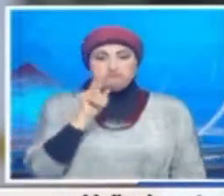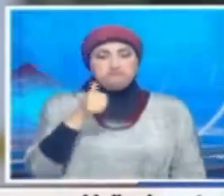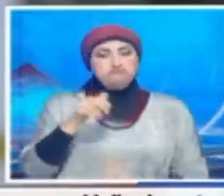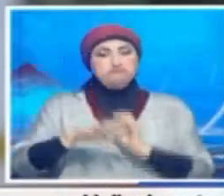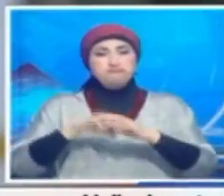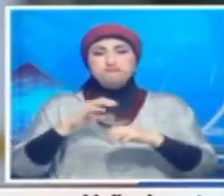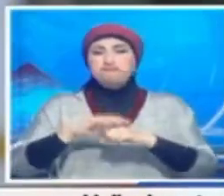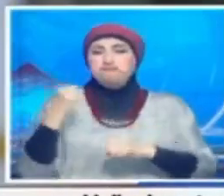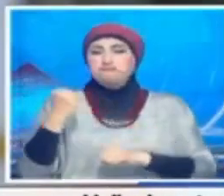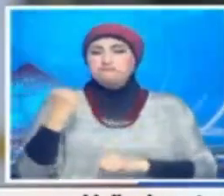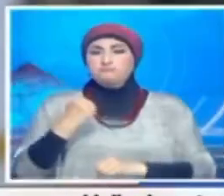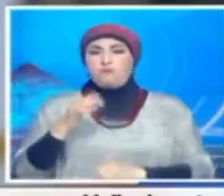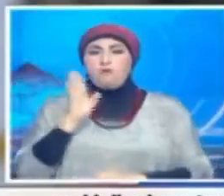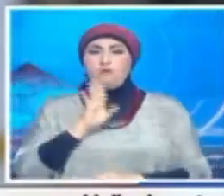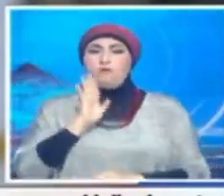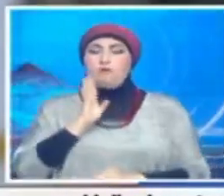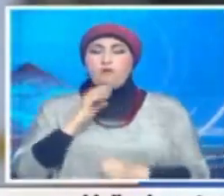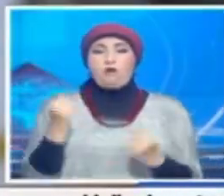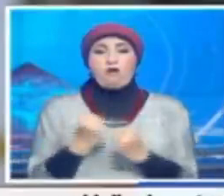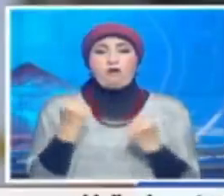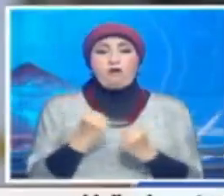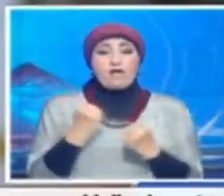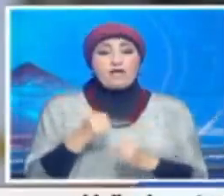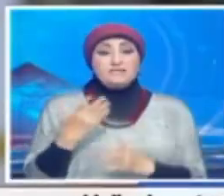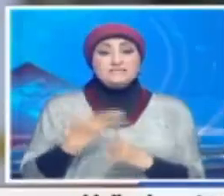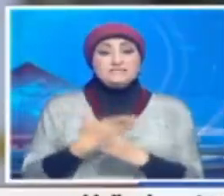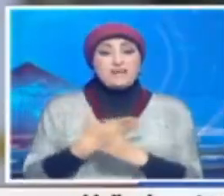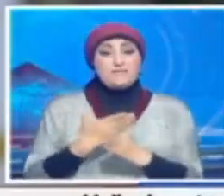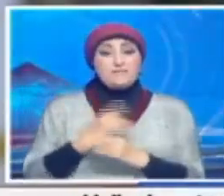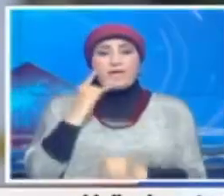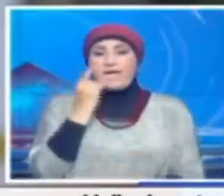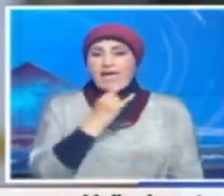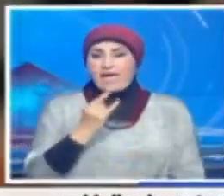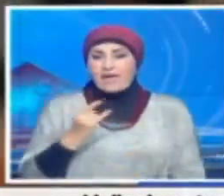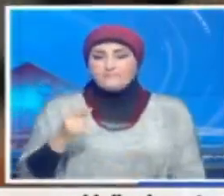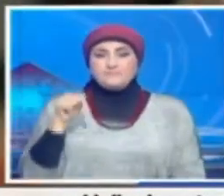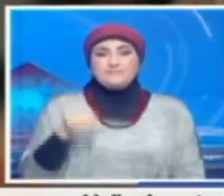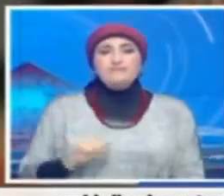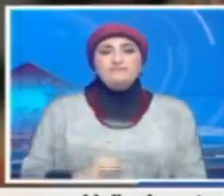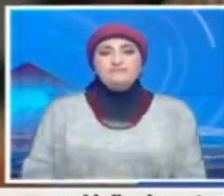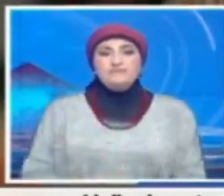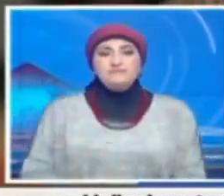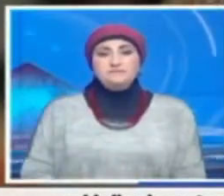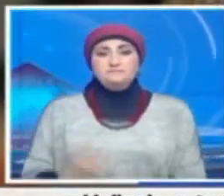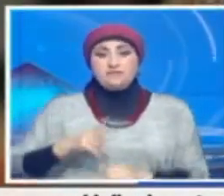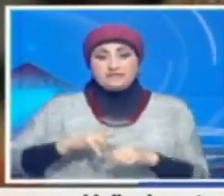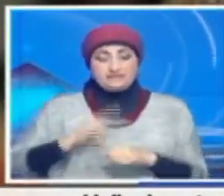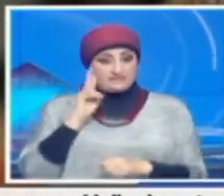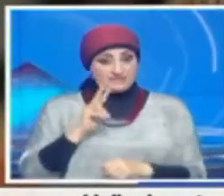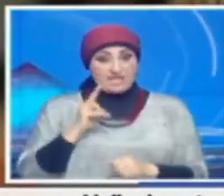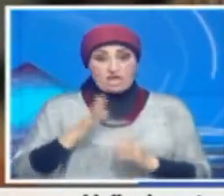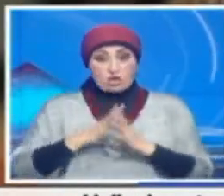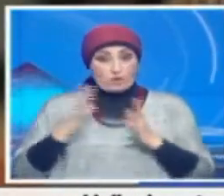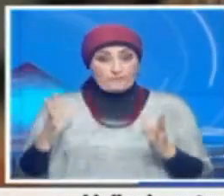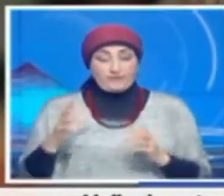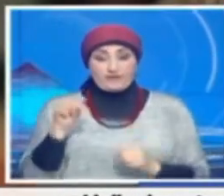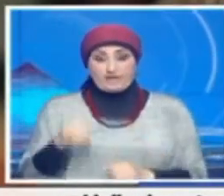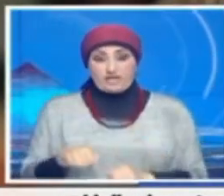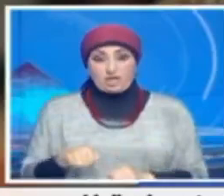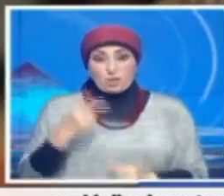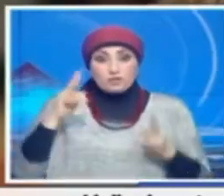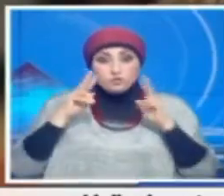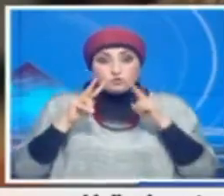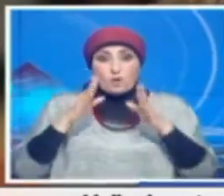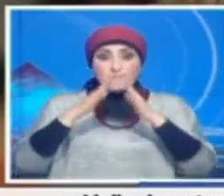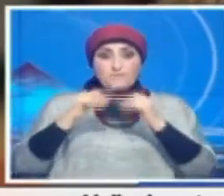تدريبات الشرطة في عشان الأمن والأمان البلاد. كانت مفيدة لي بشكل كتير كبير. أولا اتعرفت انه